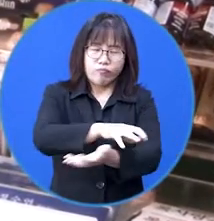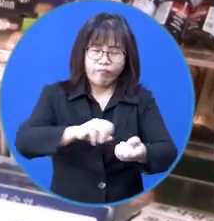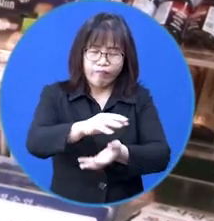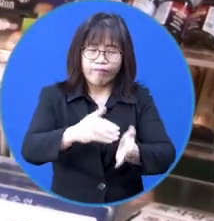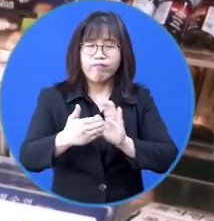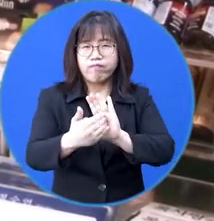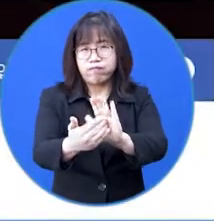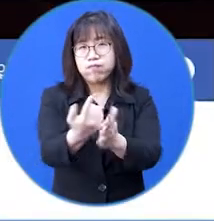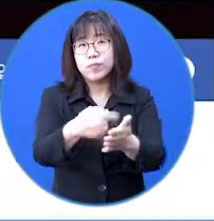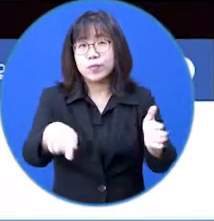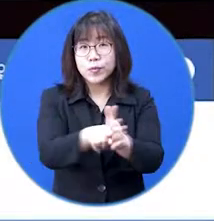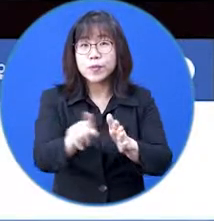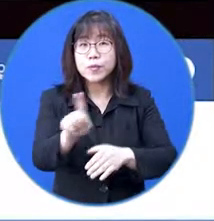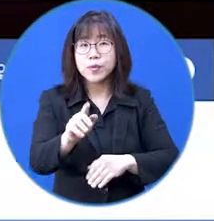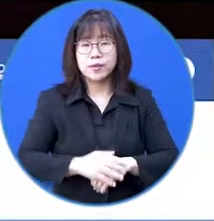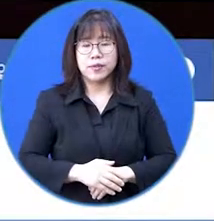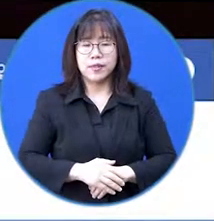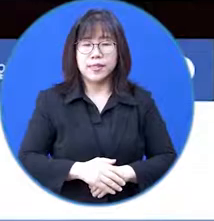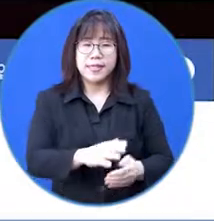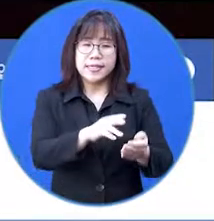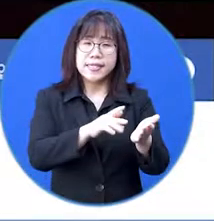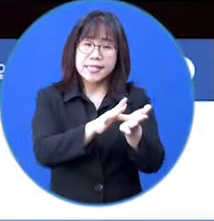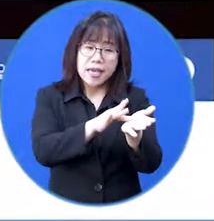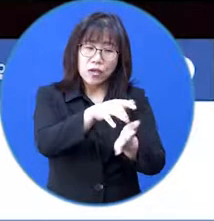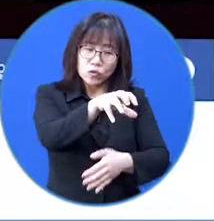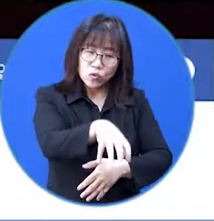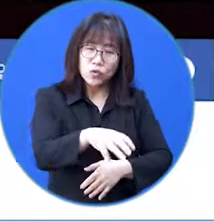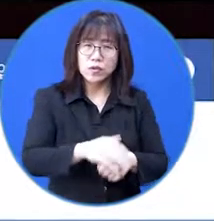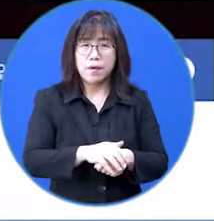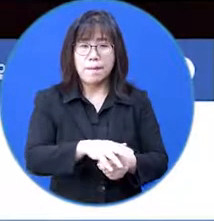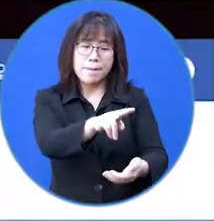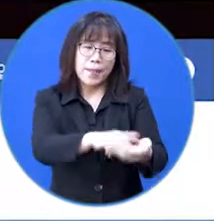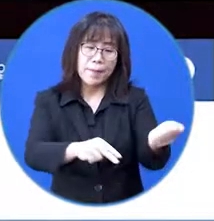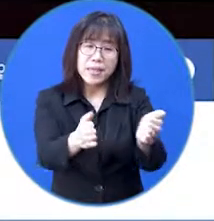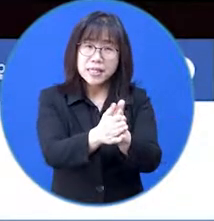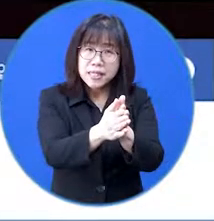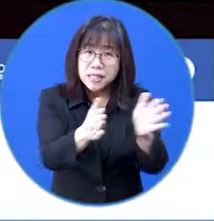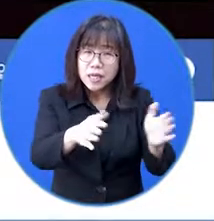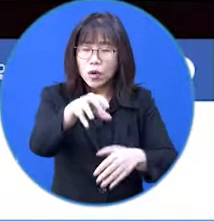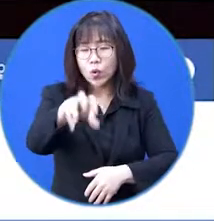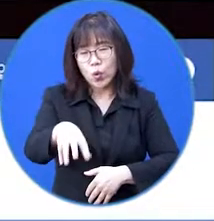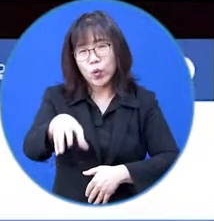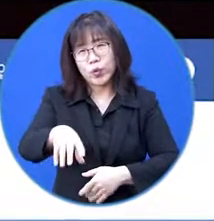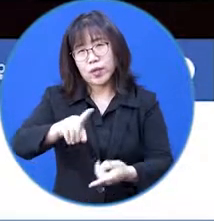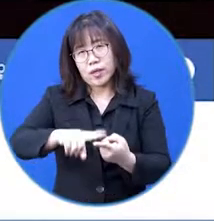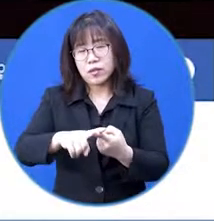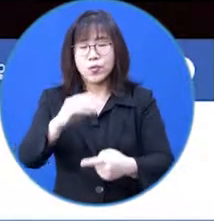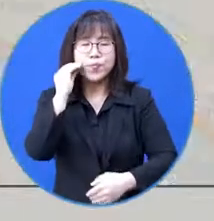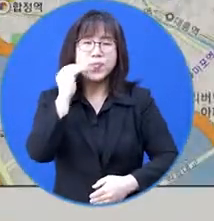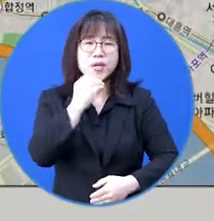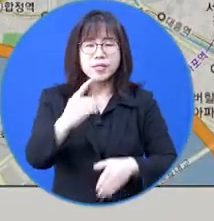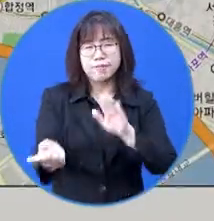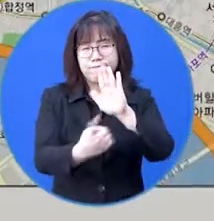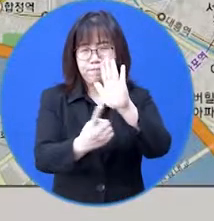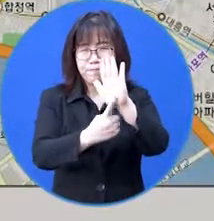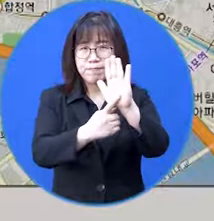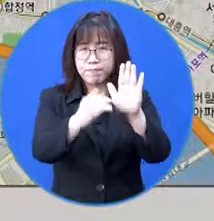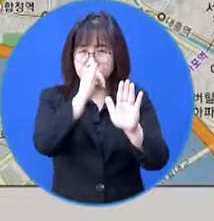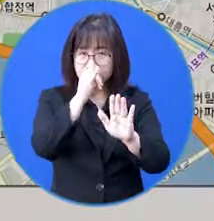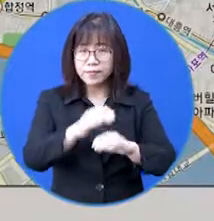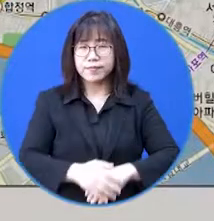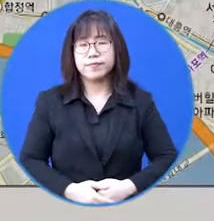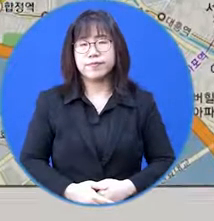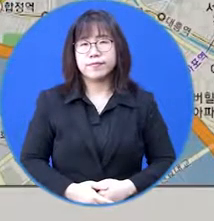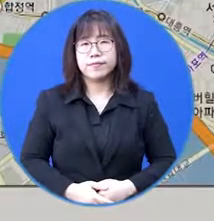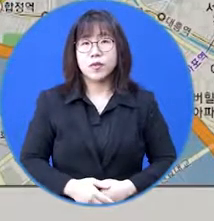구매 대란을 해소하기 위해 지역 내 230여 개 약국의 마스크 판매 시작 시간과 위치를 홈페이지에